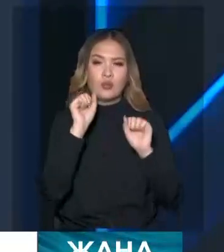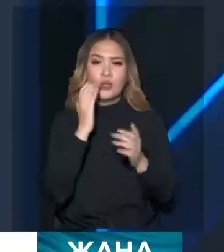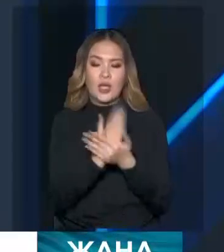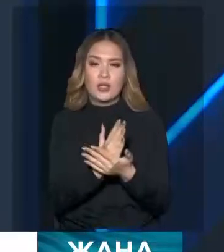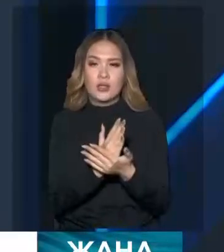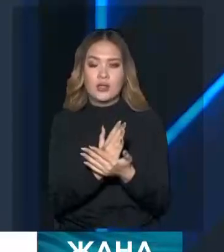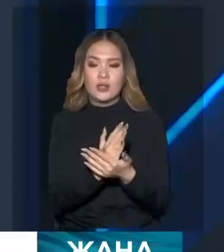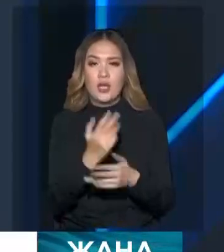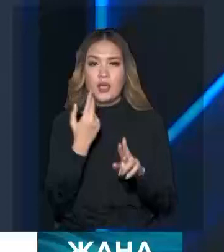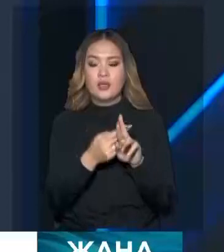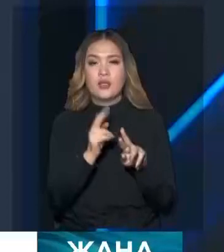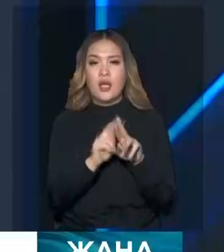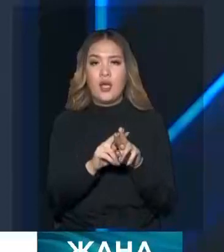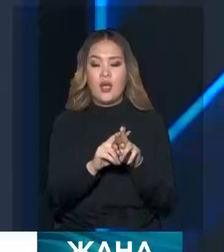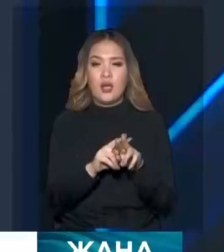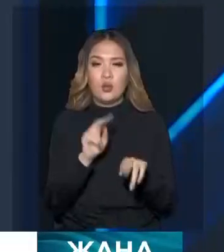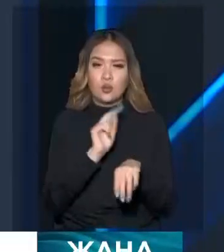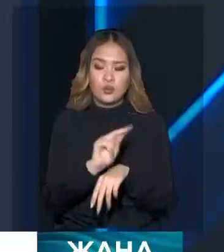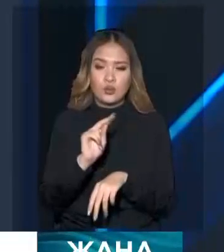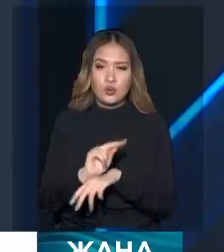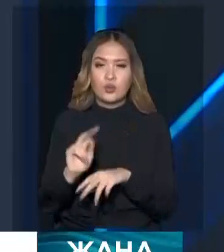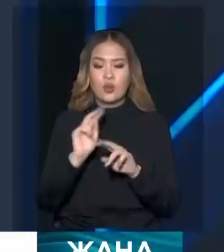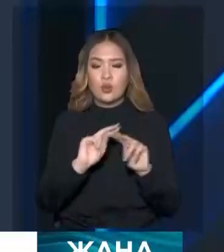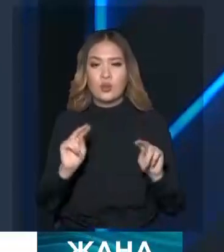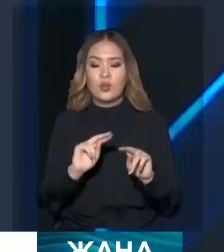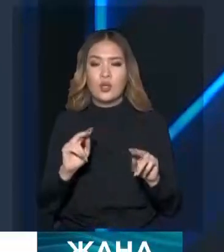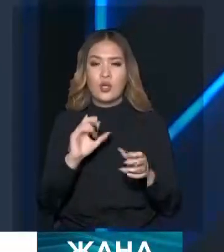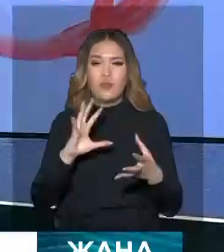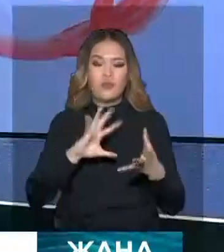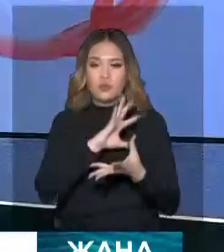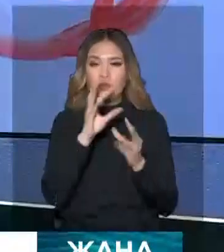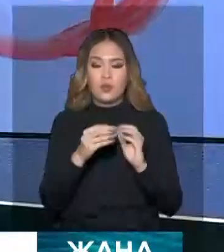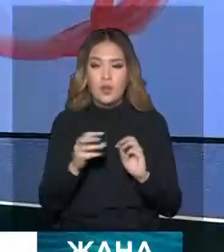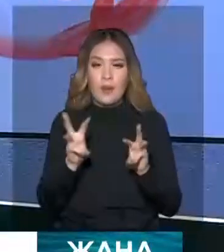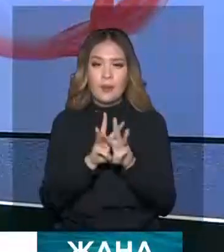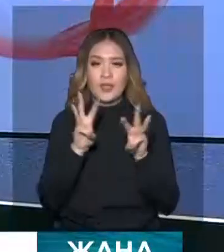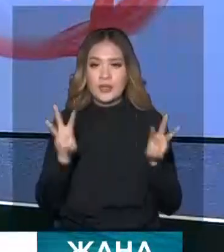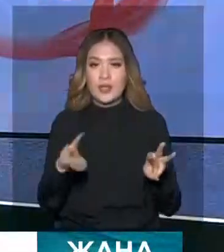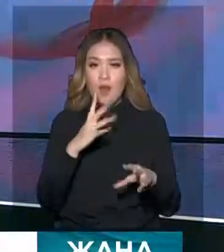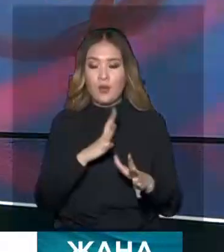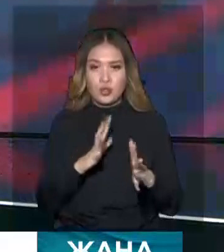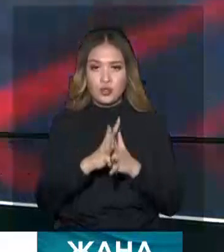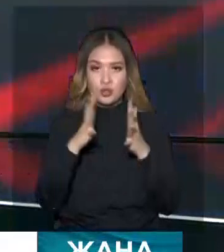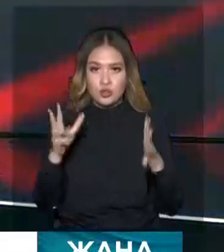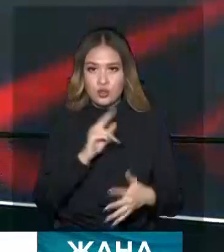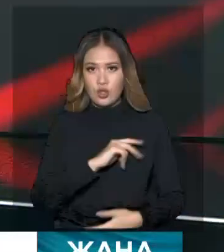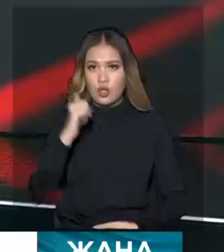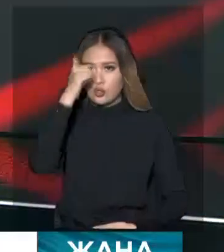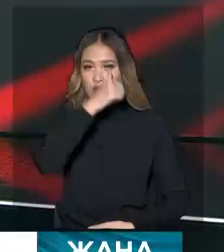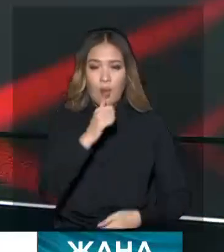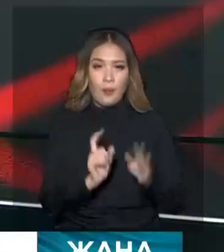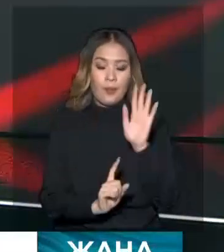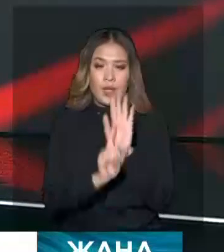спортшы? Енді біз бапкерлер, басқа спортшыларды қосқанда министрлік тарапынан өте бір үлкен жұмыстар, жыл басынан үлкен